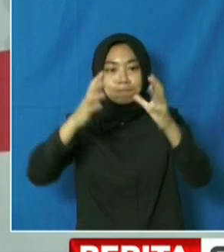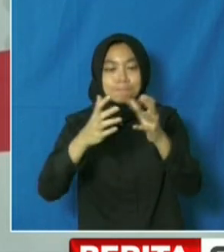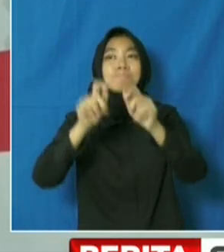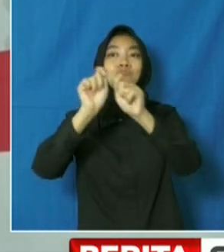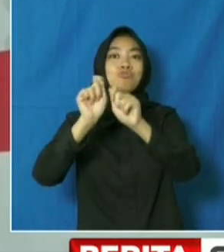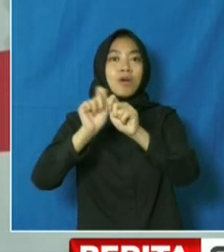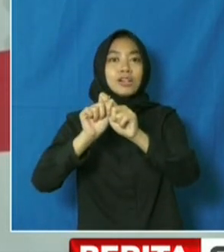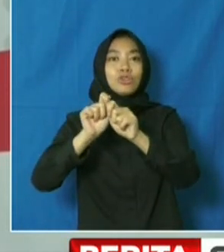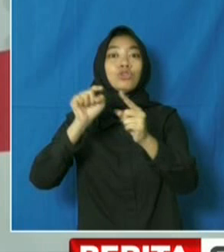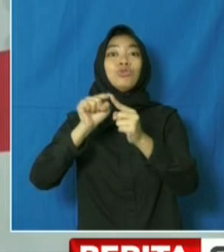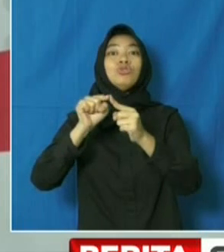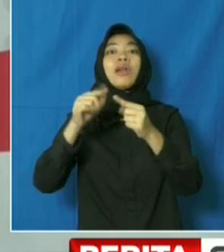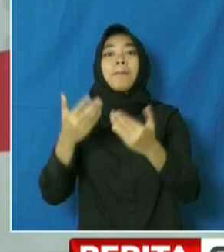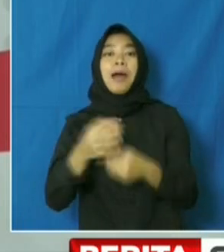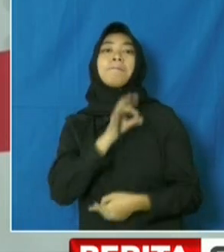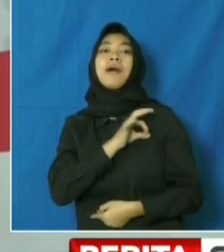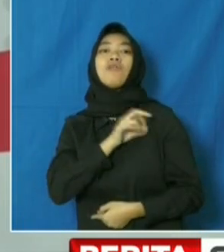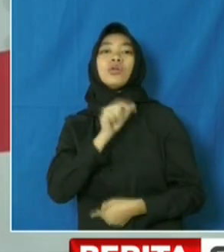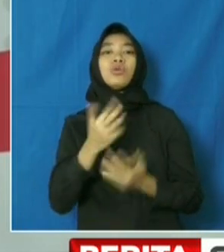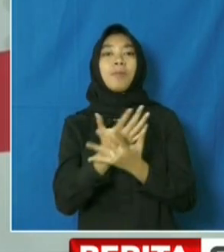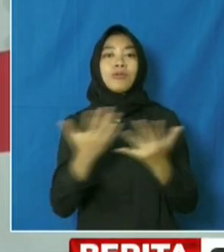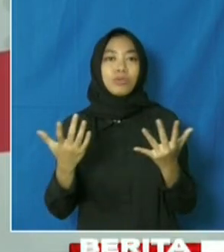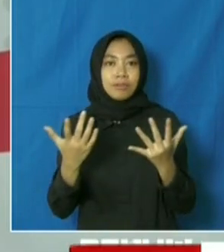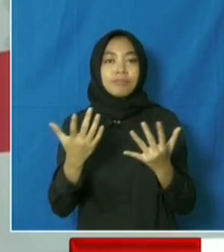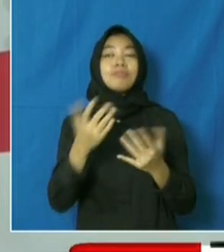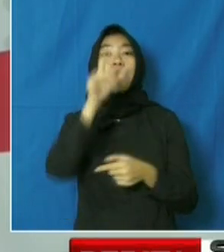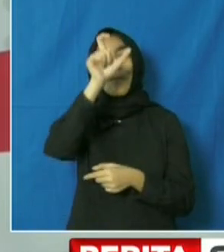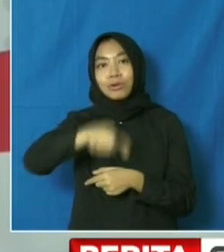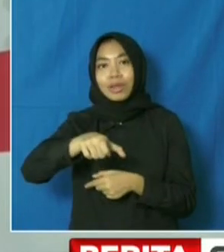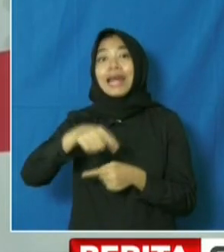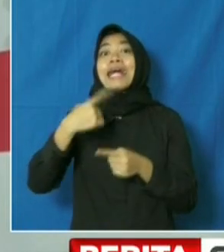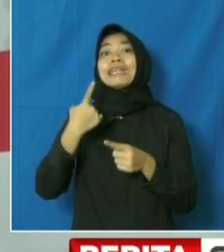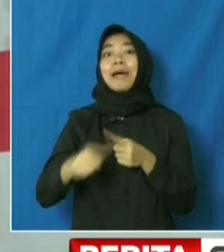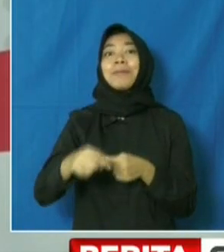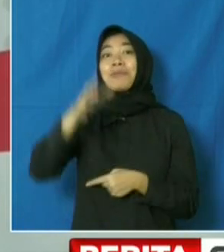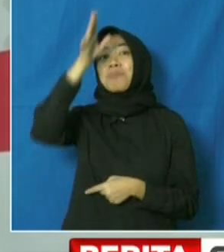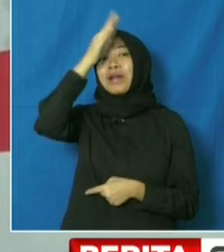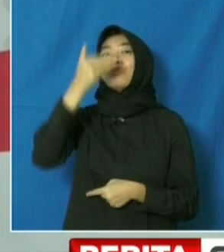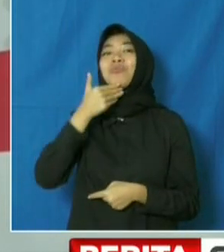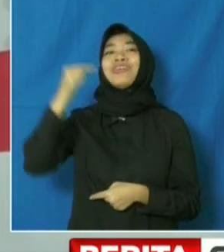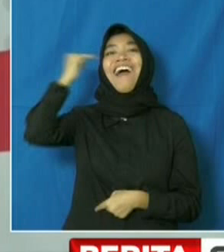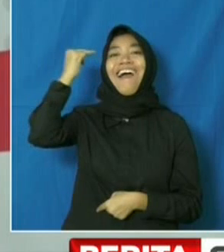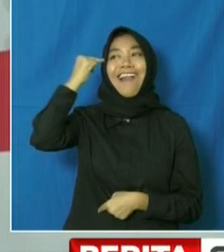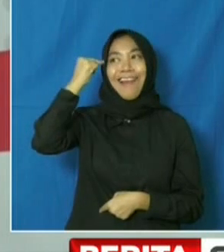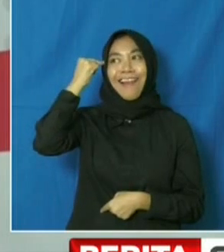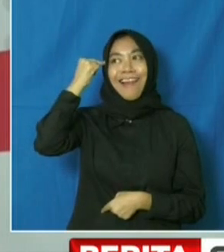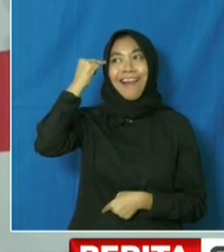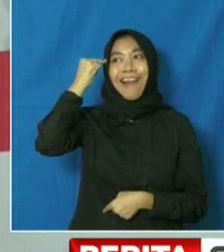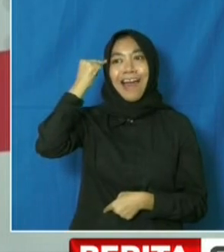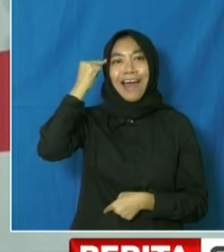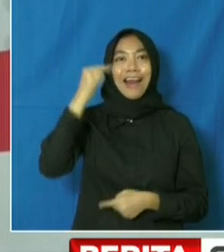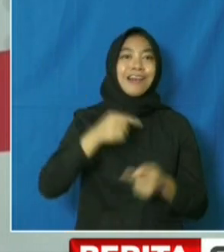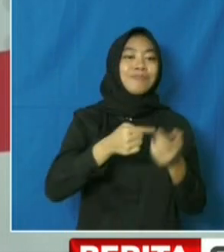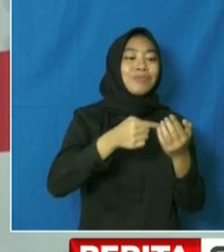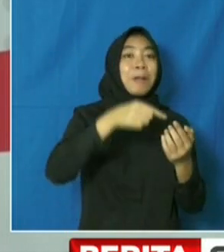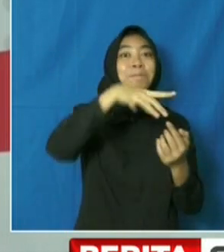Tetapi pada saat yang sama kita diberikan akal untuk kepentingan memilih memilih antara hidup memilih